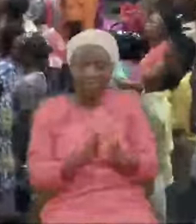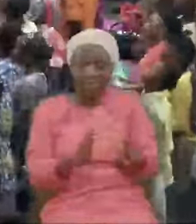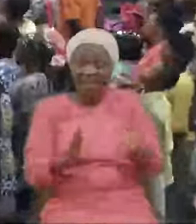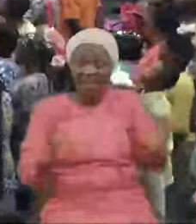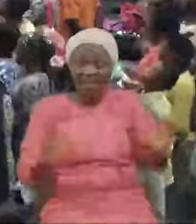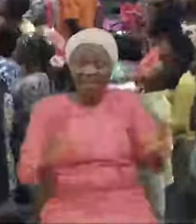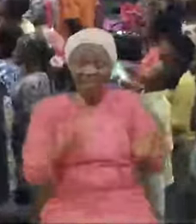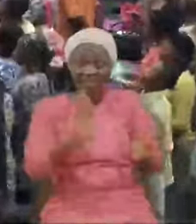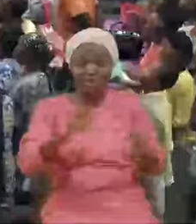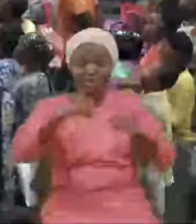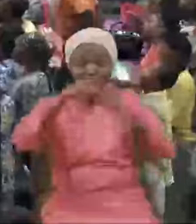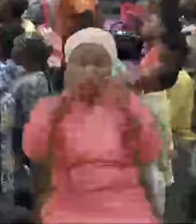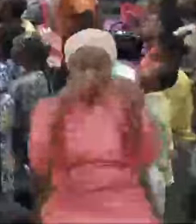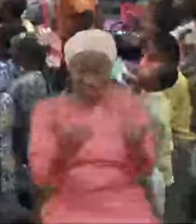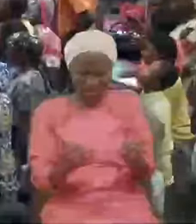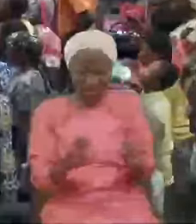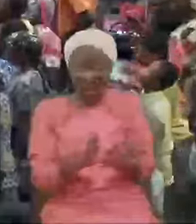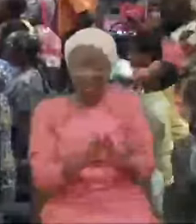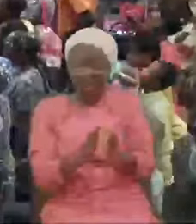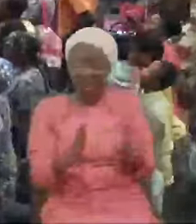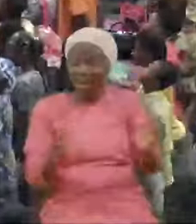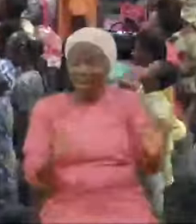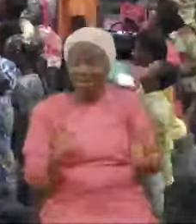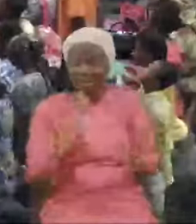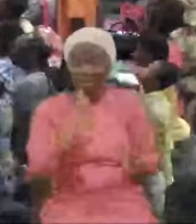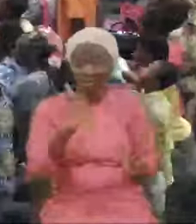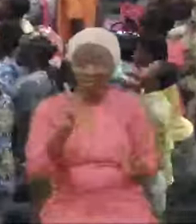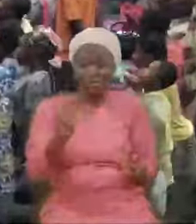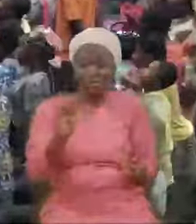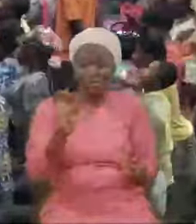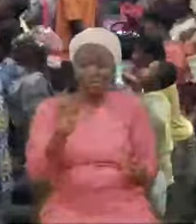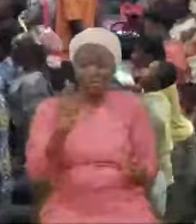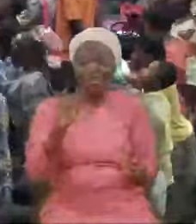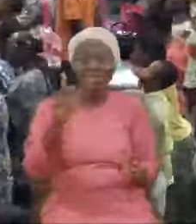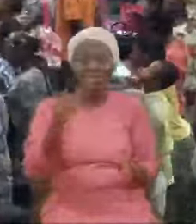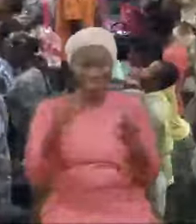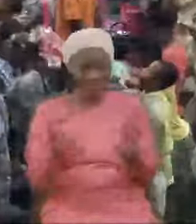Élargis tes cordes. Élargis ta tente.